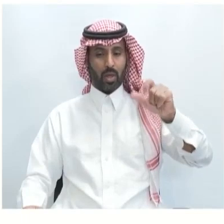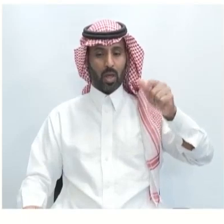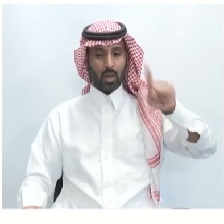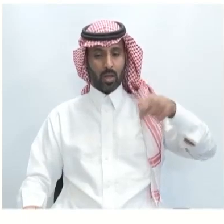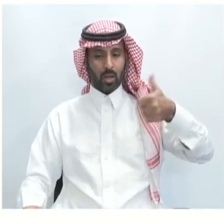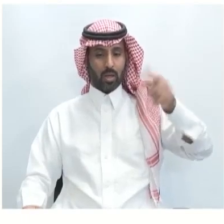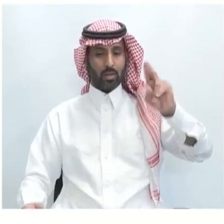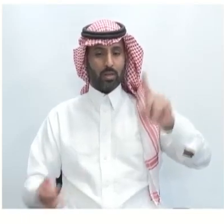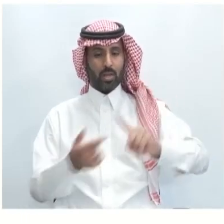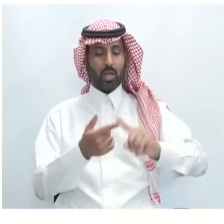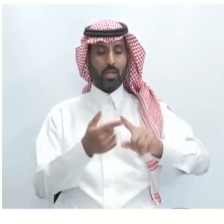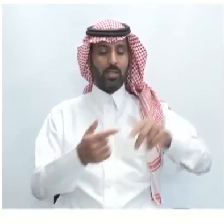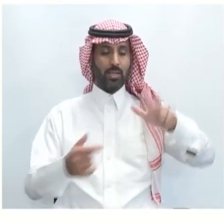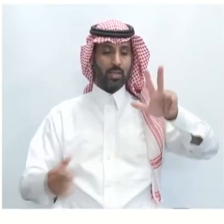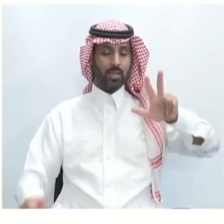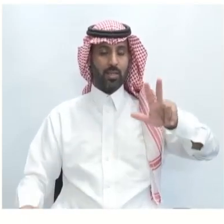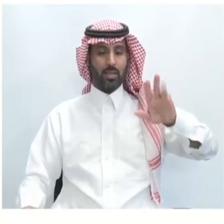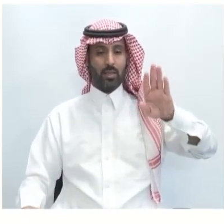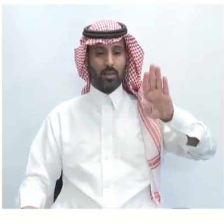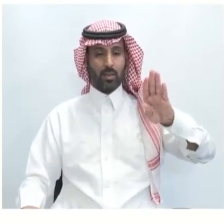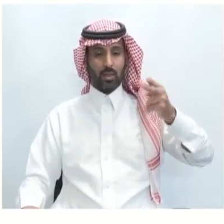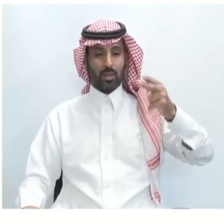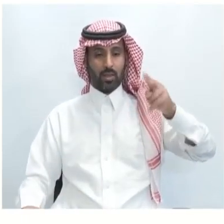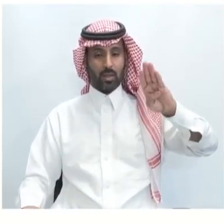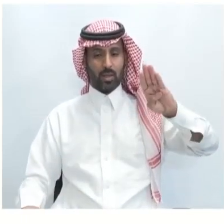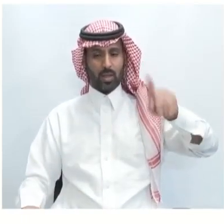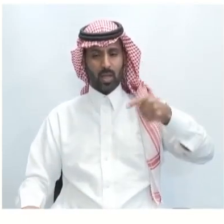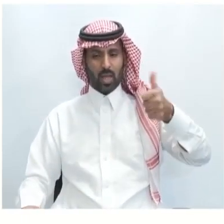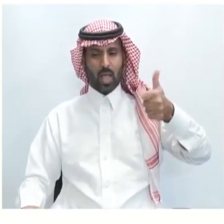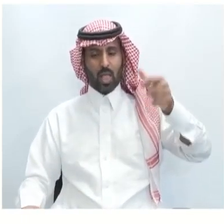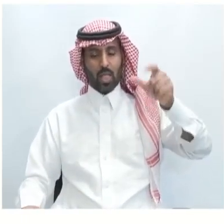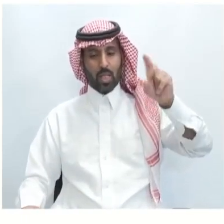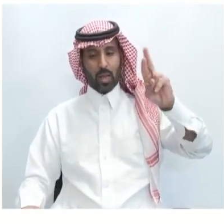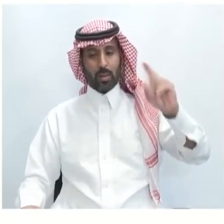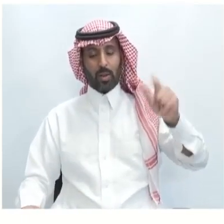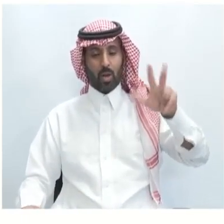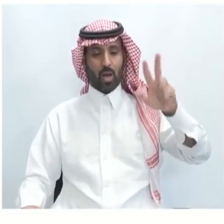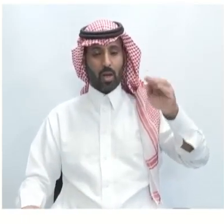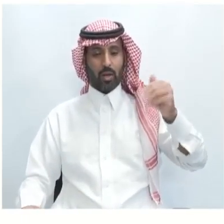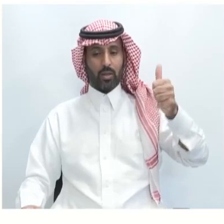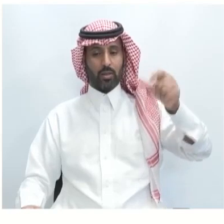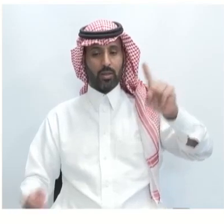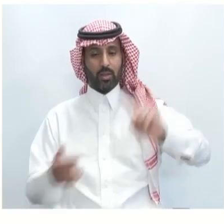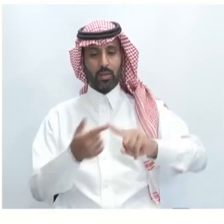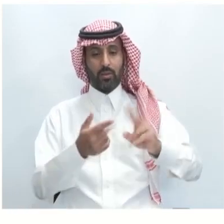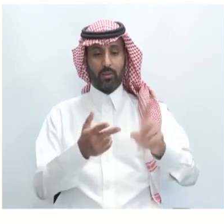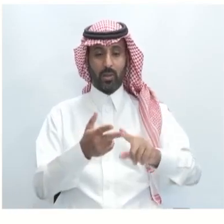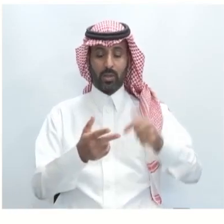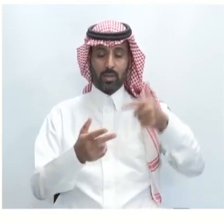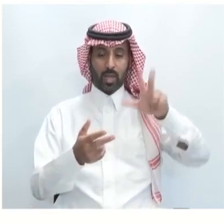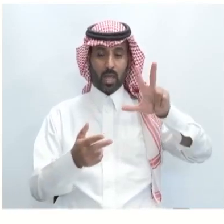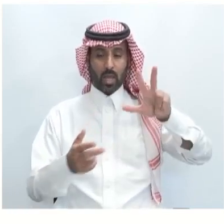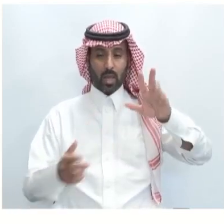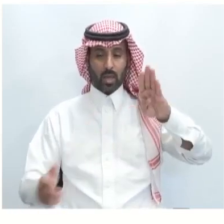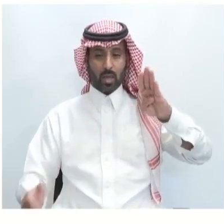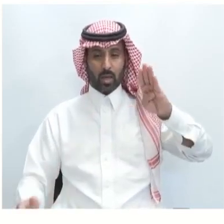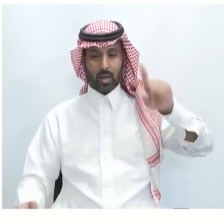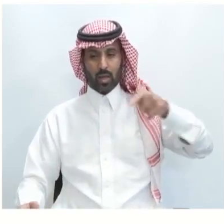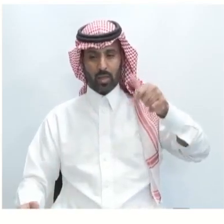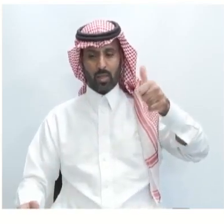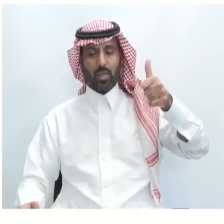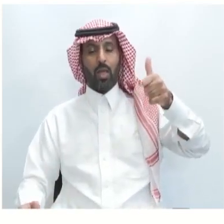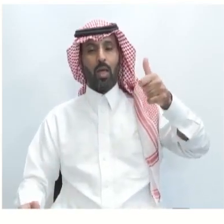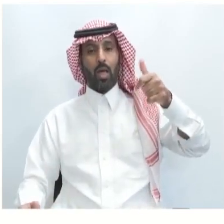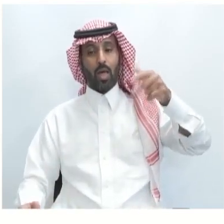وهو نوع من المتشكلات ترتبط ذراتها بالترتيب نفسه ولكنها تتجه في اتجاهات مختلفه في